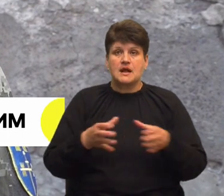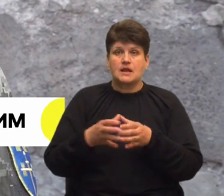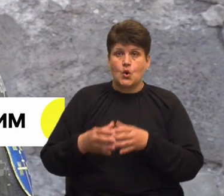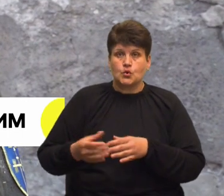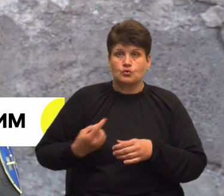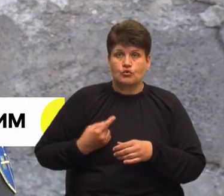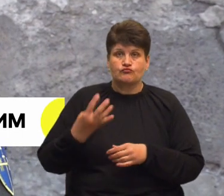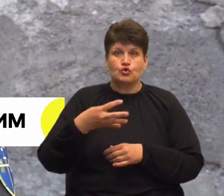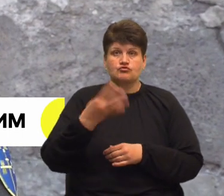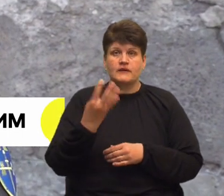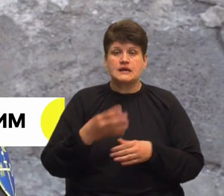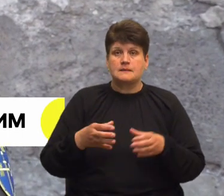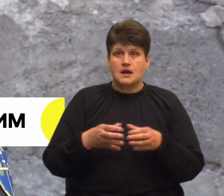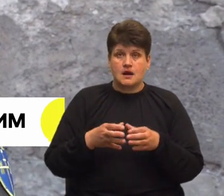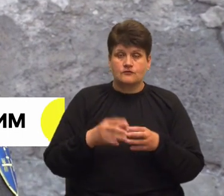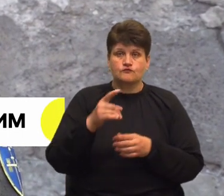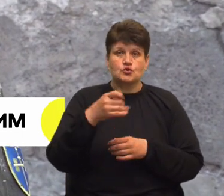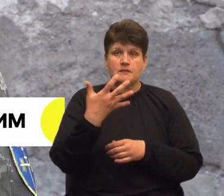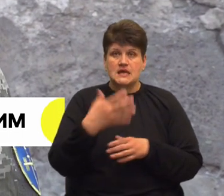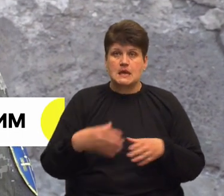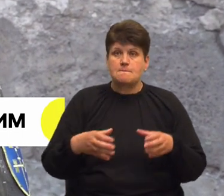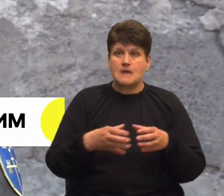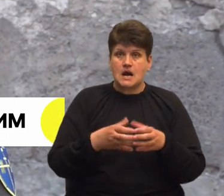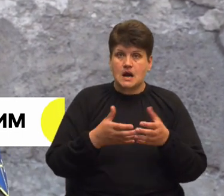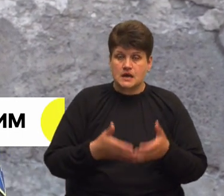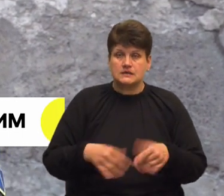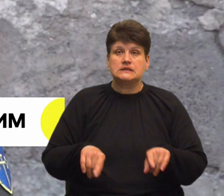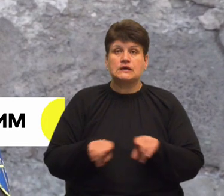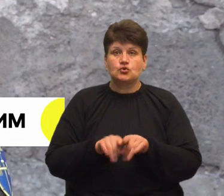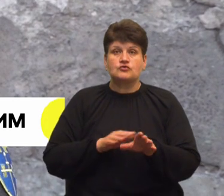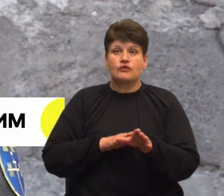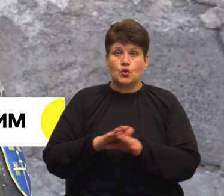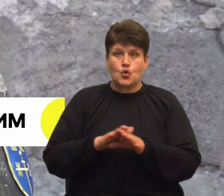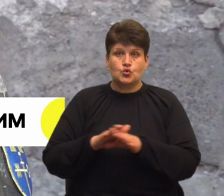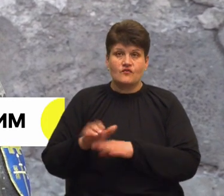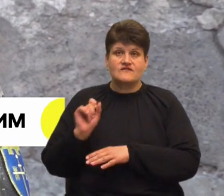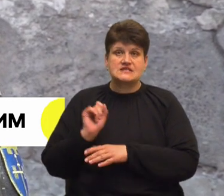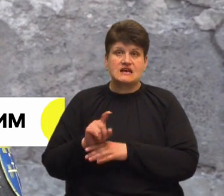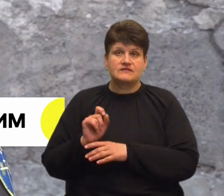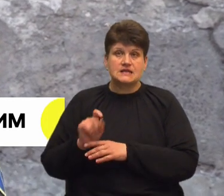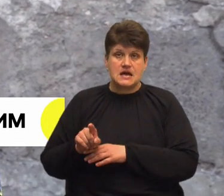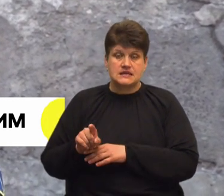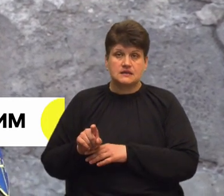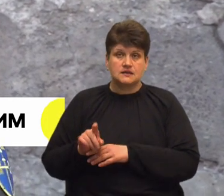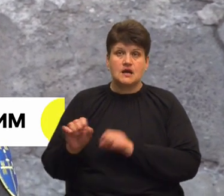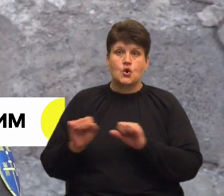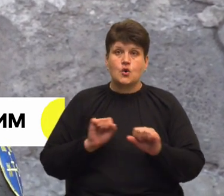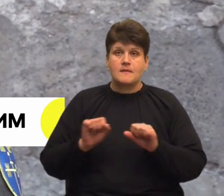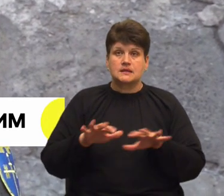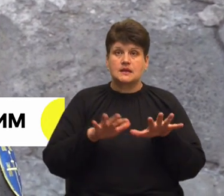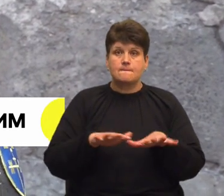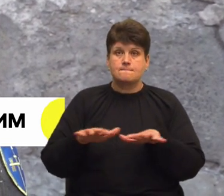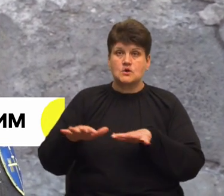в 44 бригаді 105 бригаді також виконував завдання на командних посадах